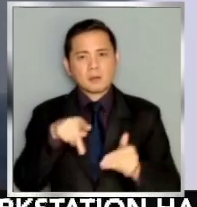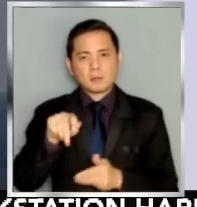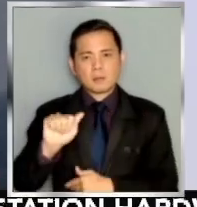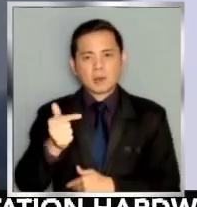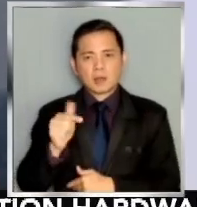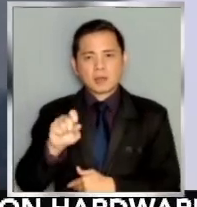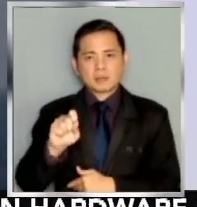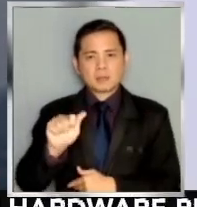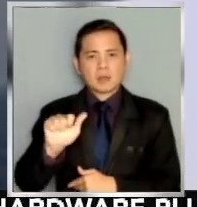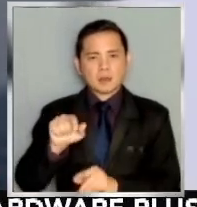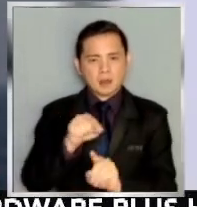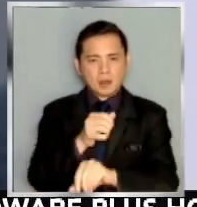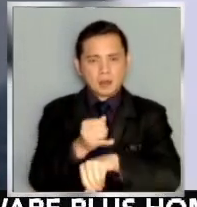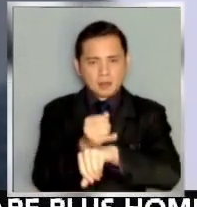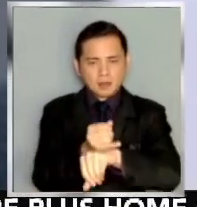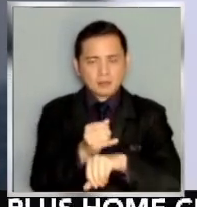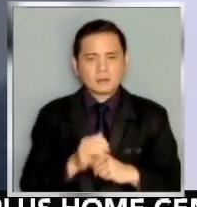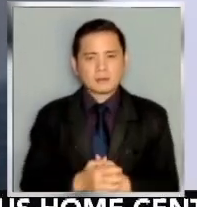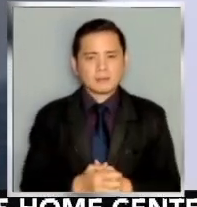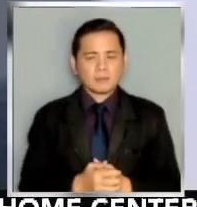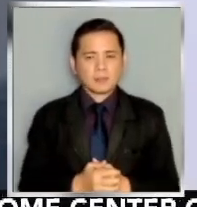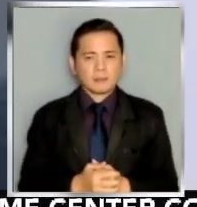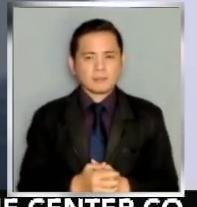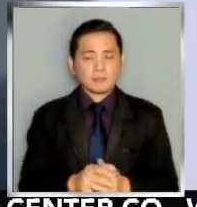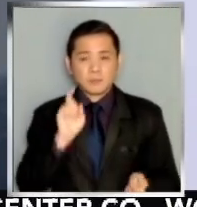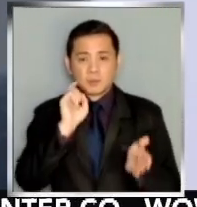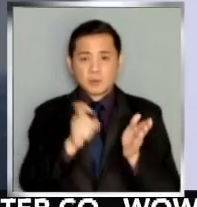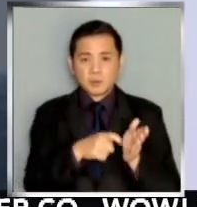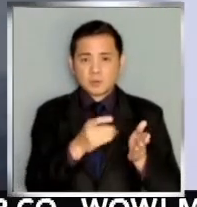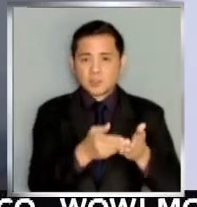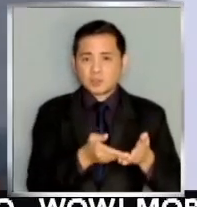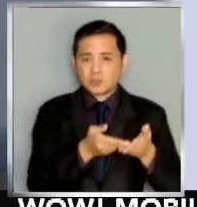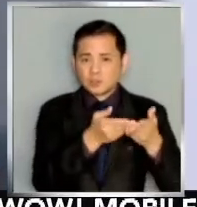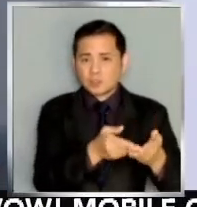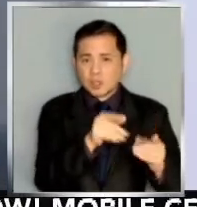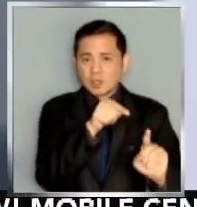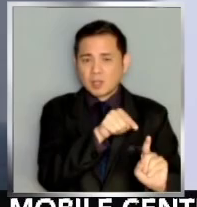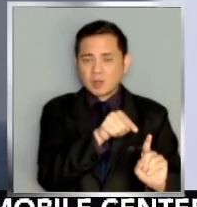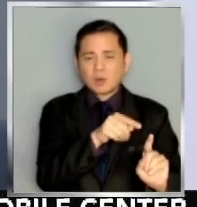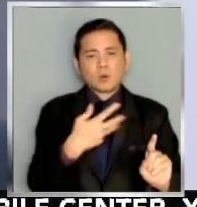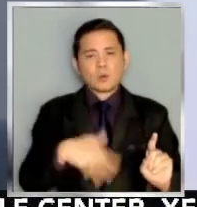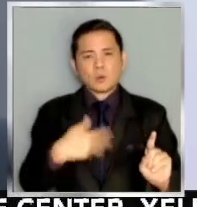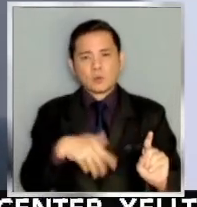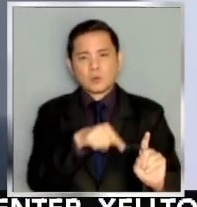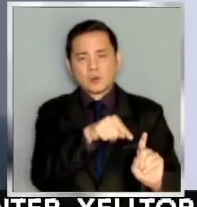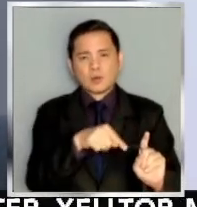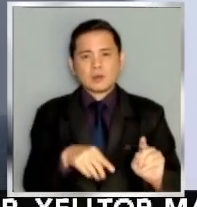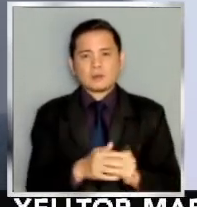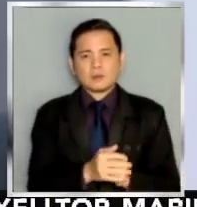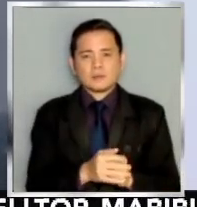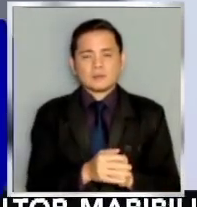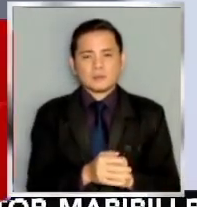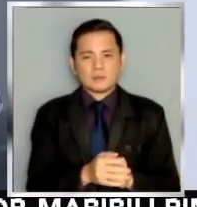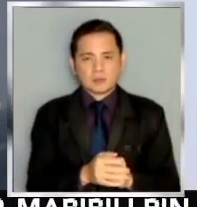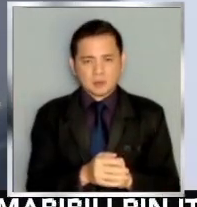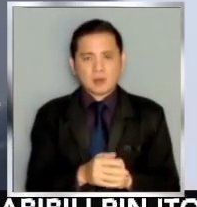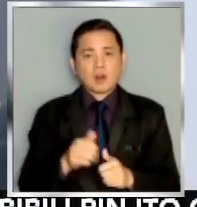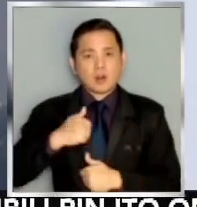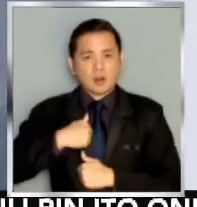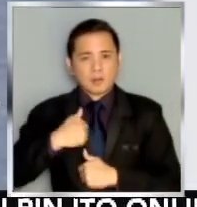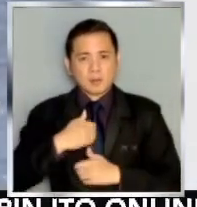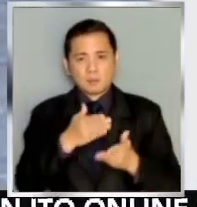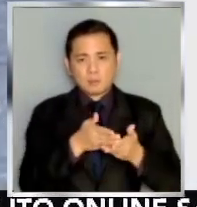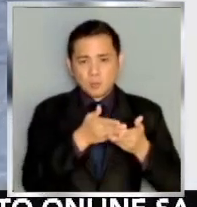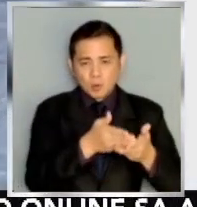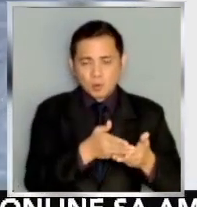doon, kabilang sa mga nakita nila ang isang China Coast Guard vessel, isang People's Liberation Army Navy vessel at